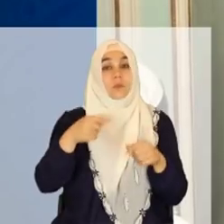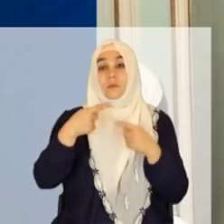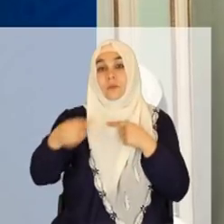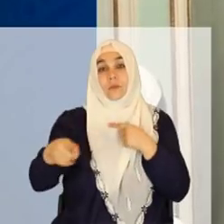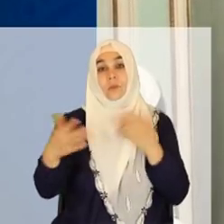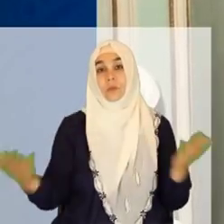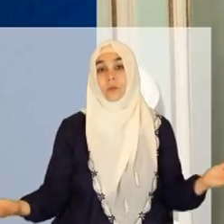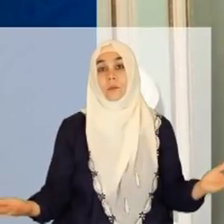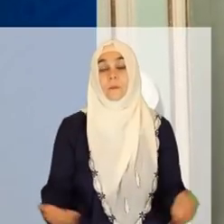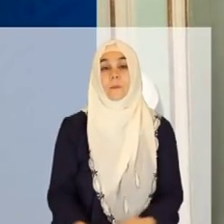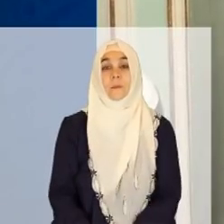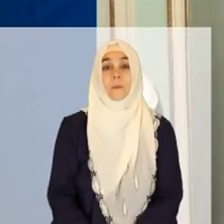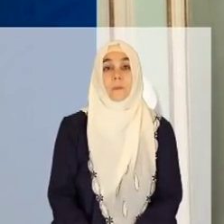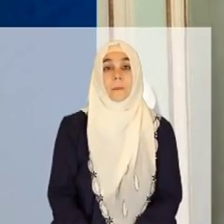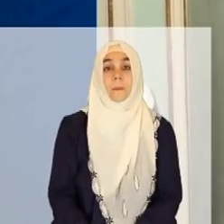yo'q.